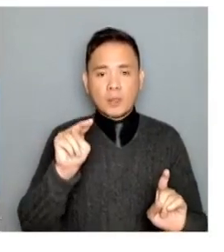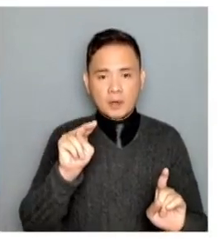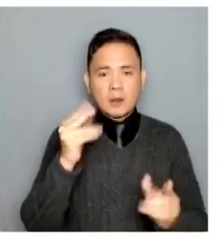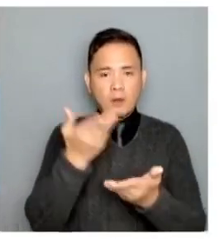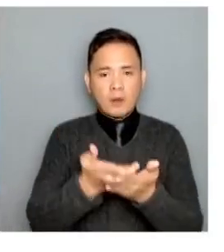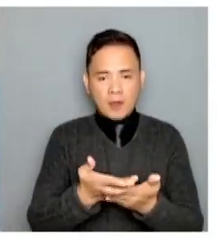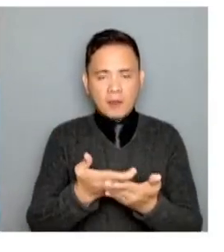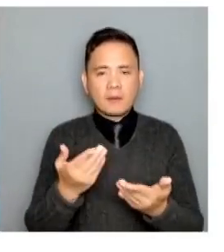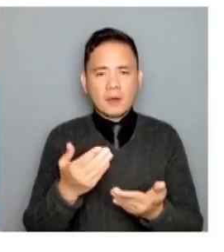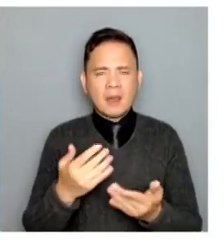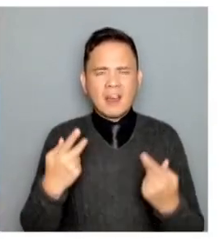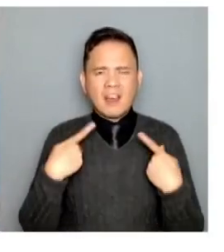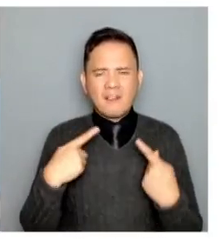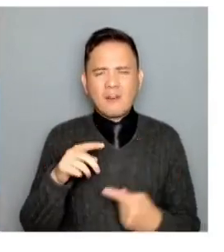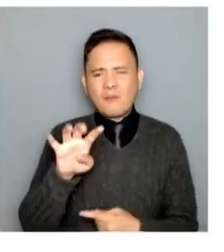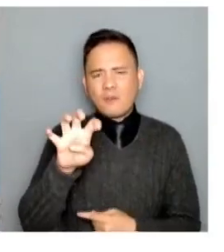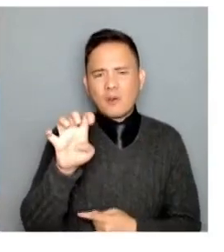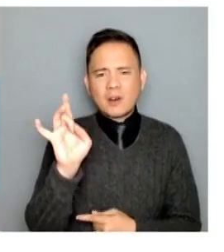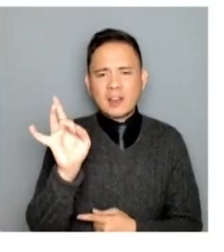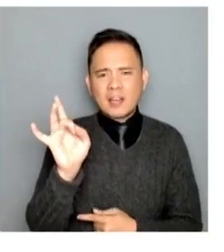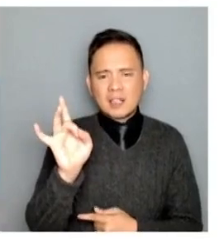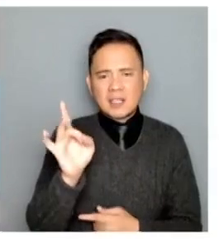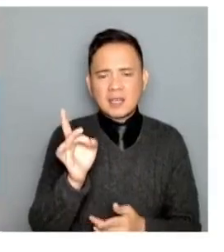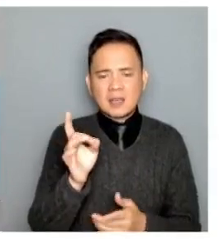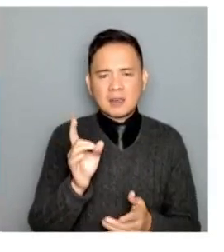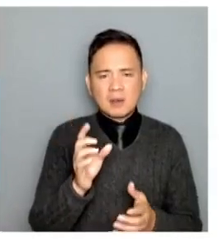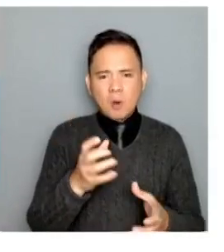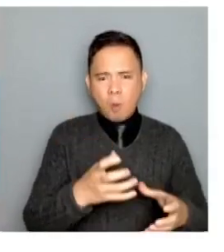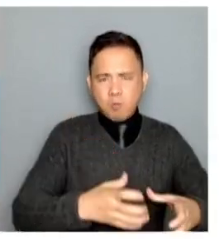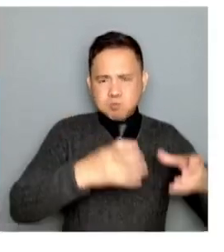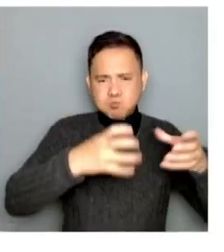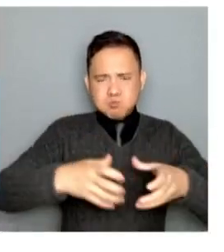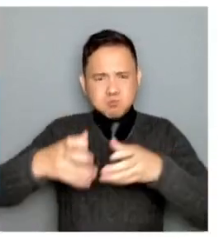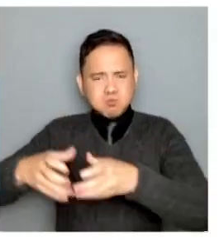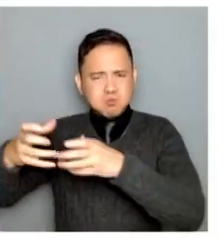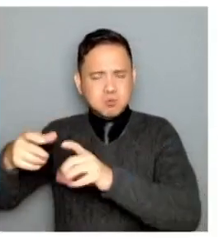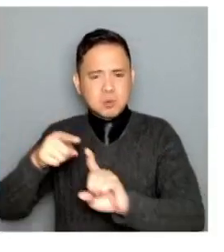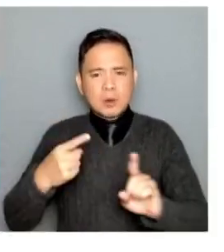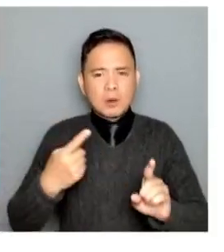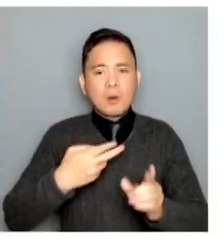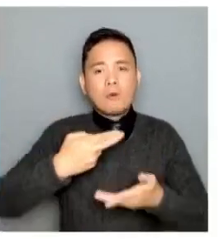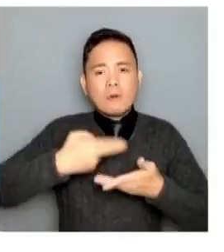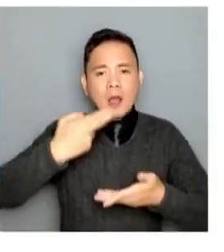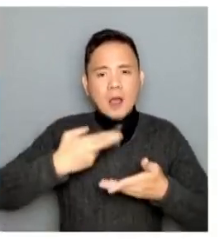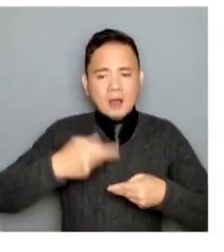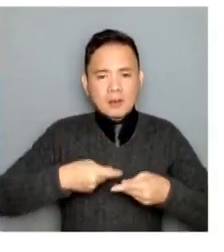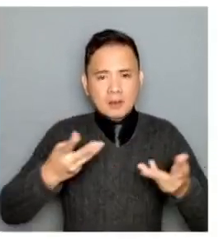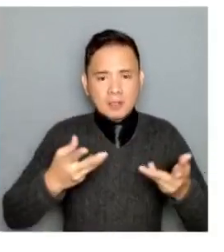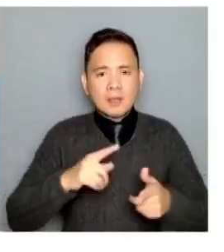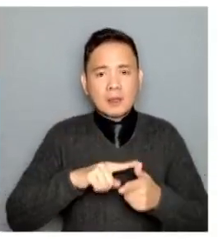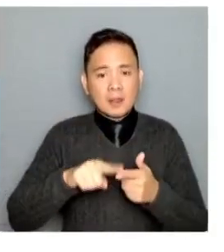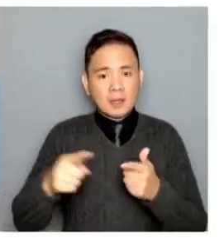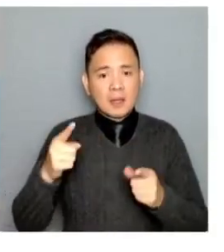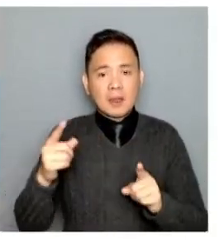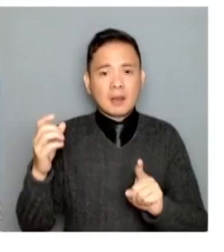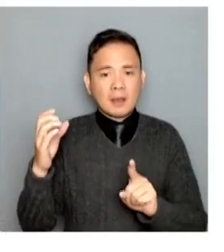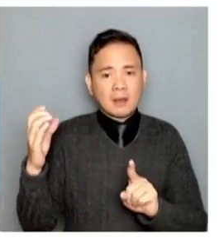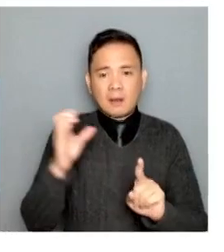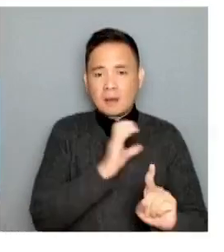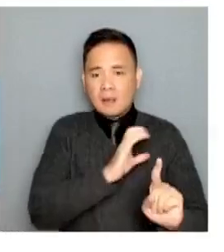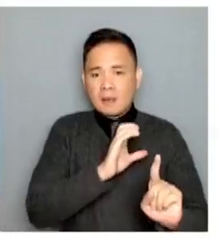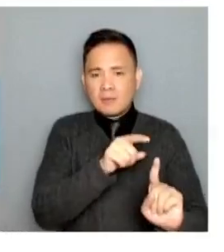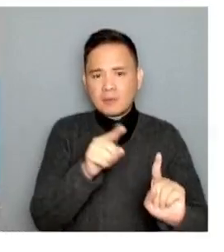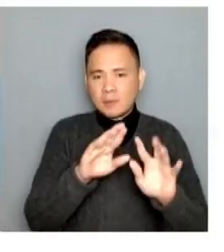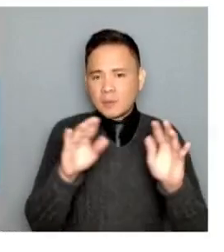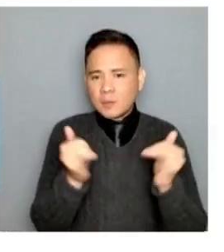na 480 sacks ng kabanang bigas. Inutos ko po sa DSWD, ibigay na sa kapitan, sila na ang magkilo-kilo